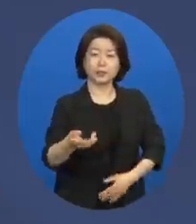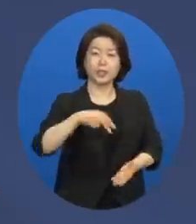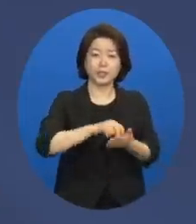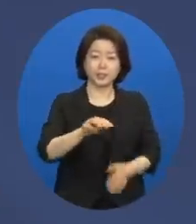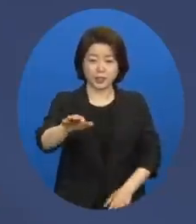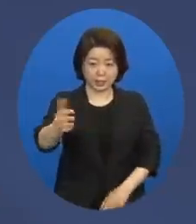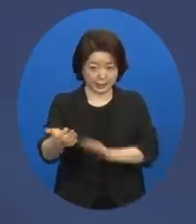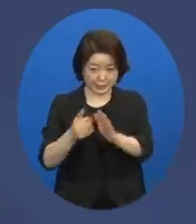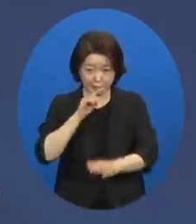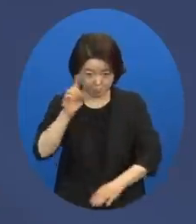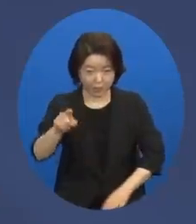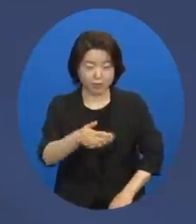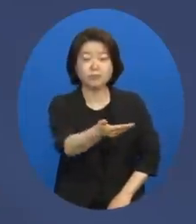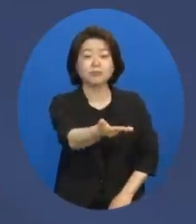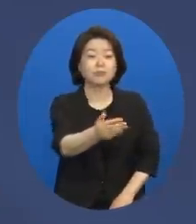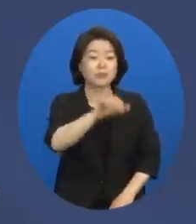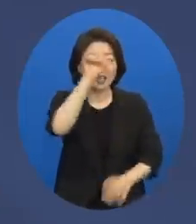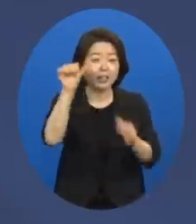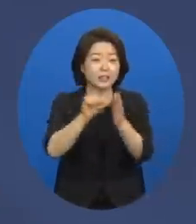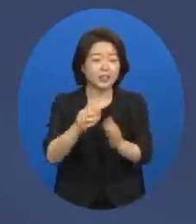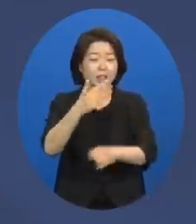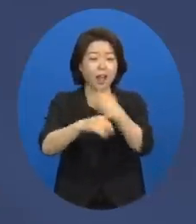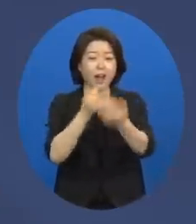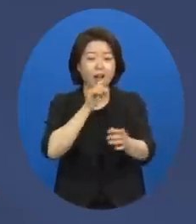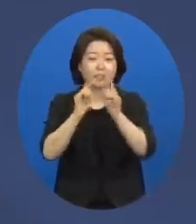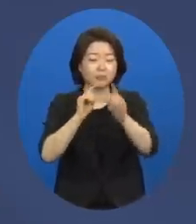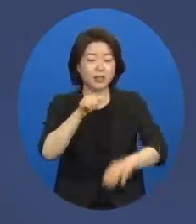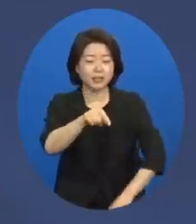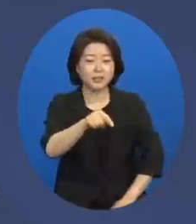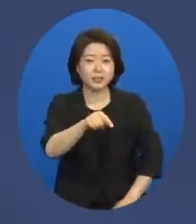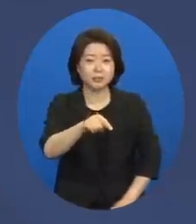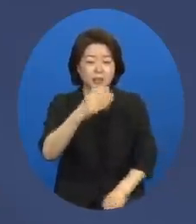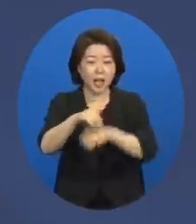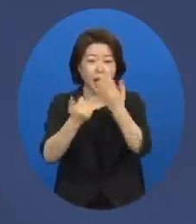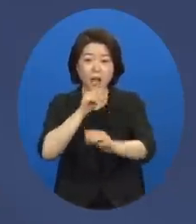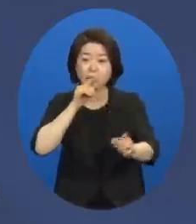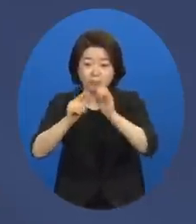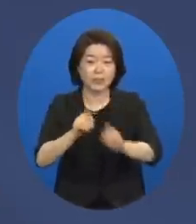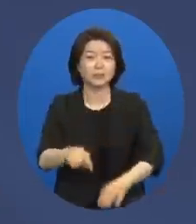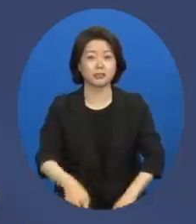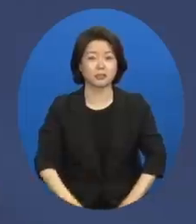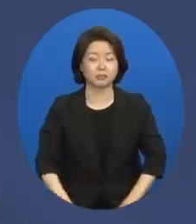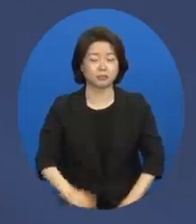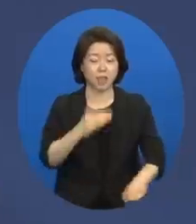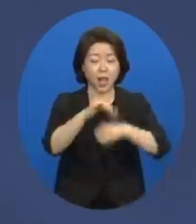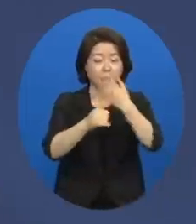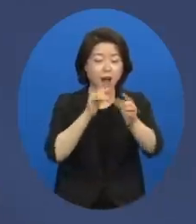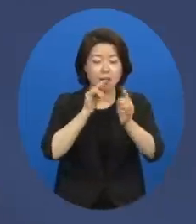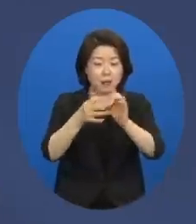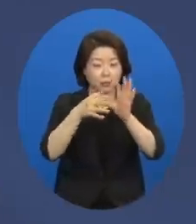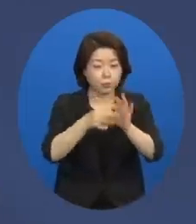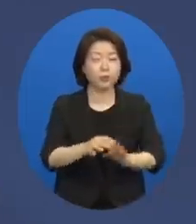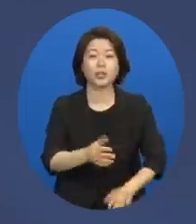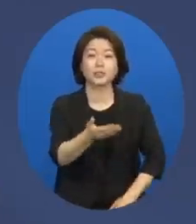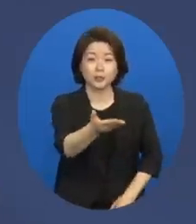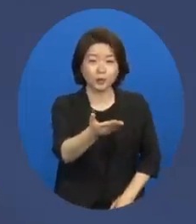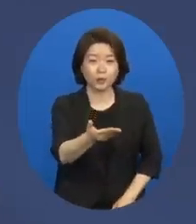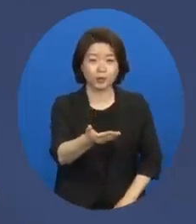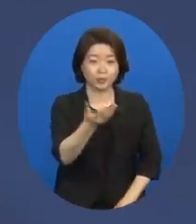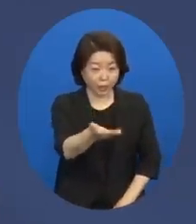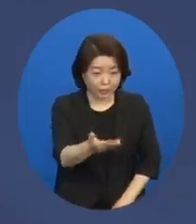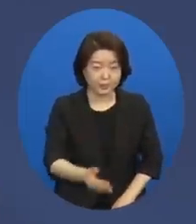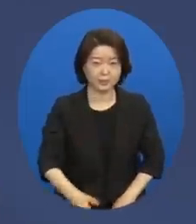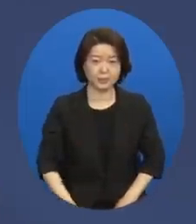들었냐? 그게 당신 생애에 하나님의 말씀, 이 말씀이 하나님 말씀이라는데 하나님 말씀을 통해서 당신이